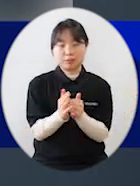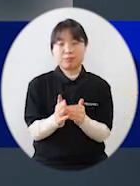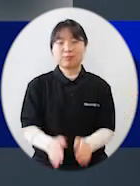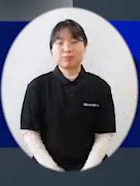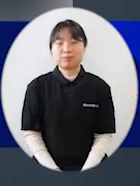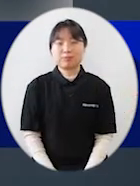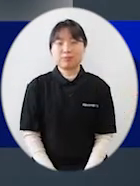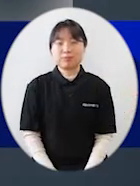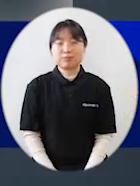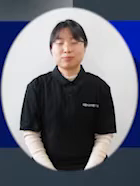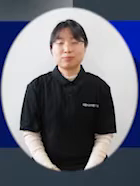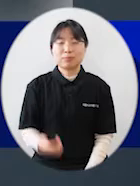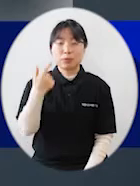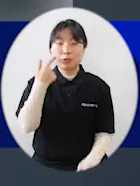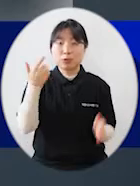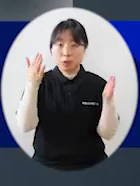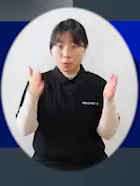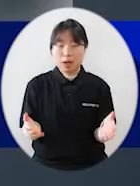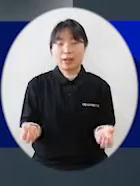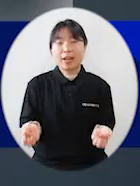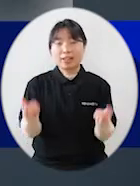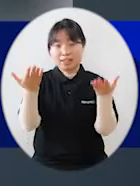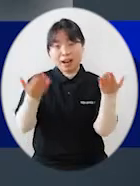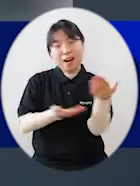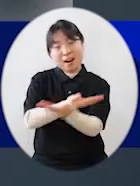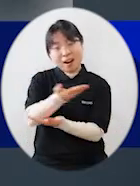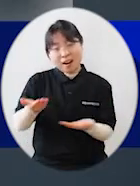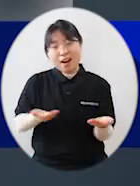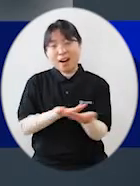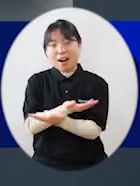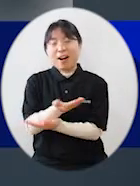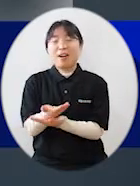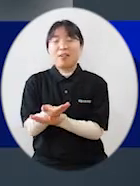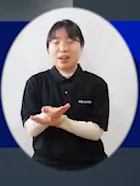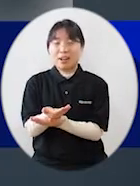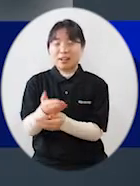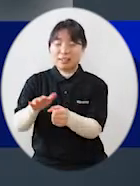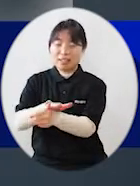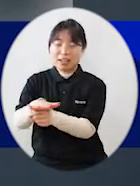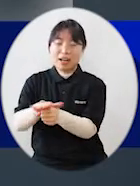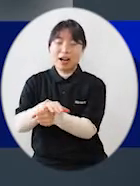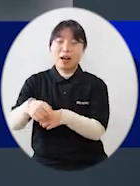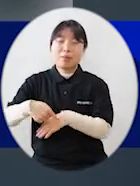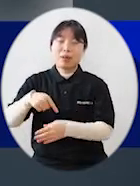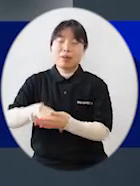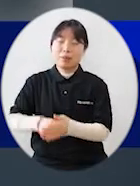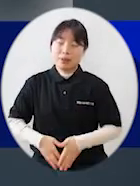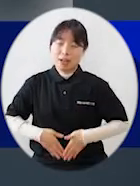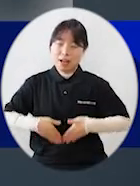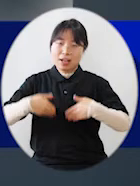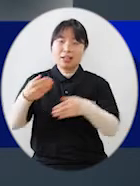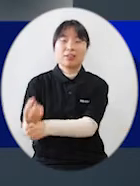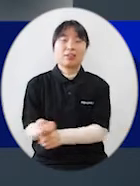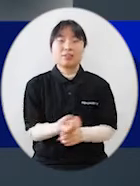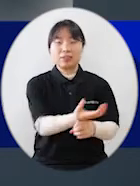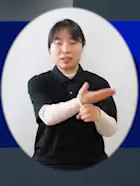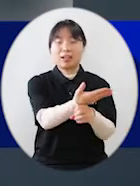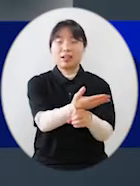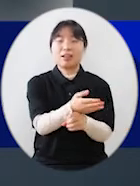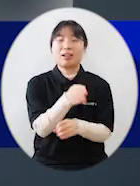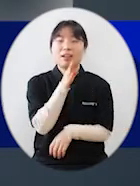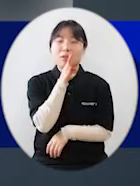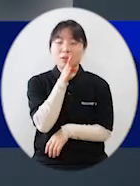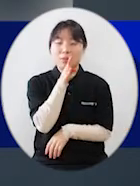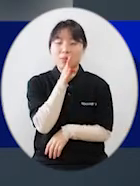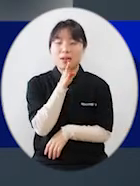것. 6일 동안 그 행사를 벌이면서 여러분들의 사랑의 마음을 전달했다라고 하는 것에 굉장히